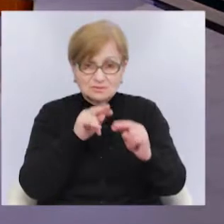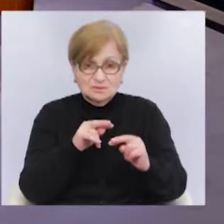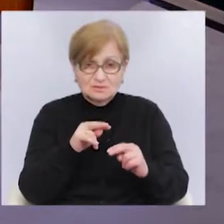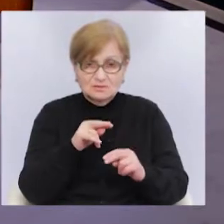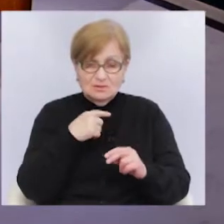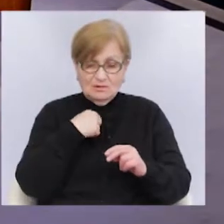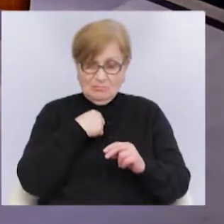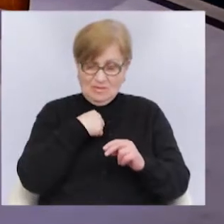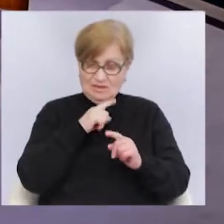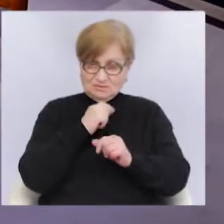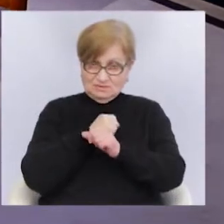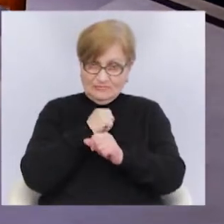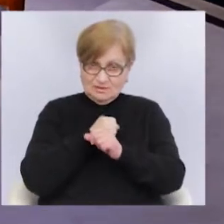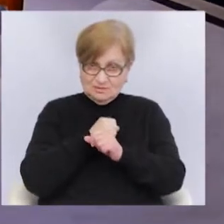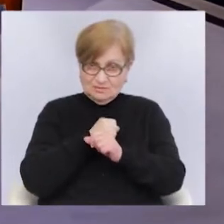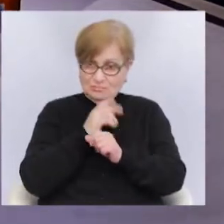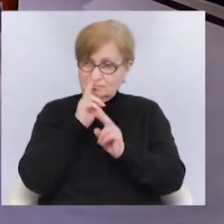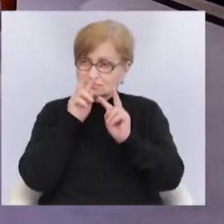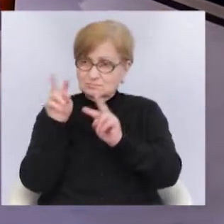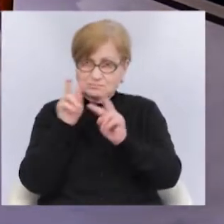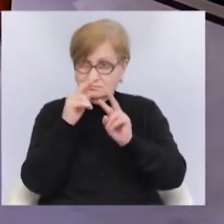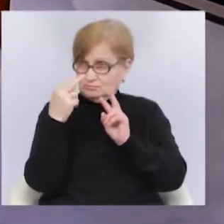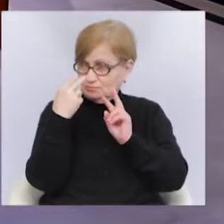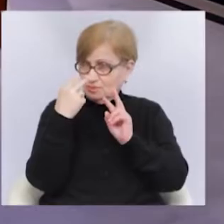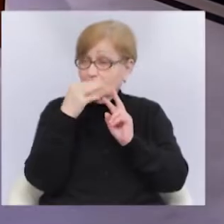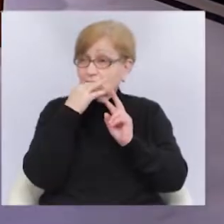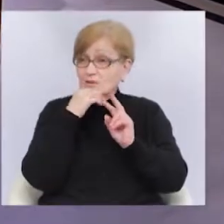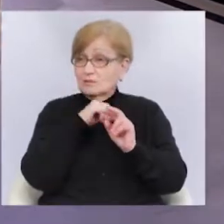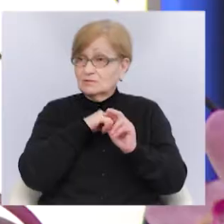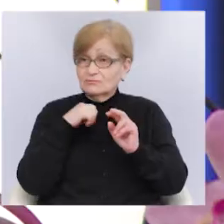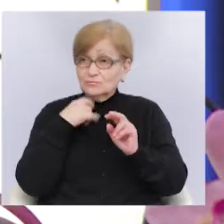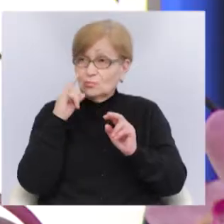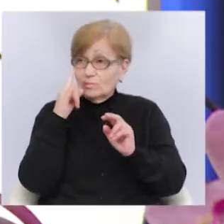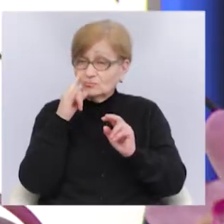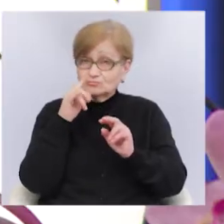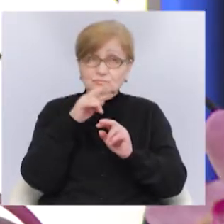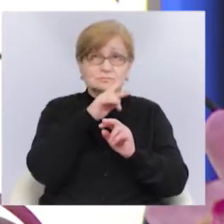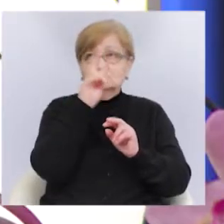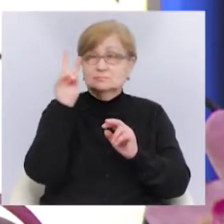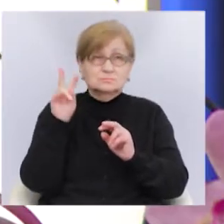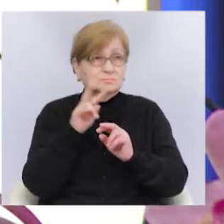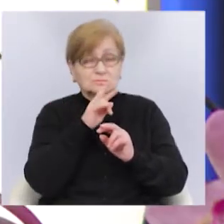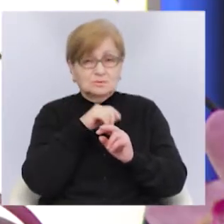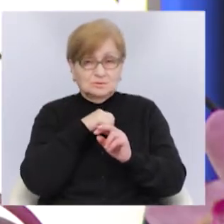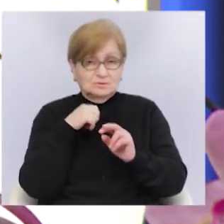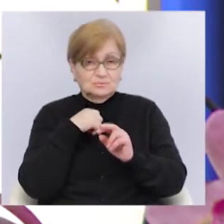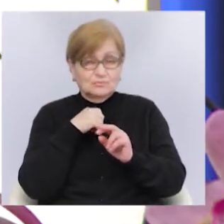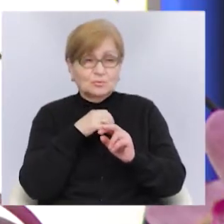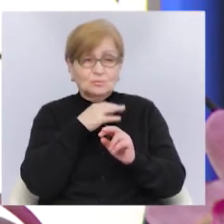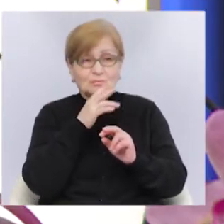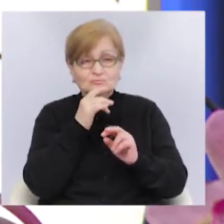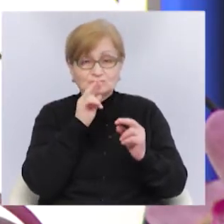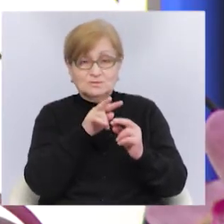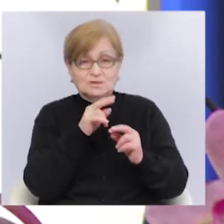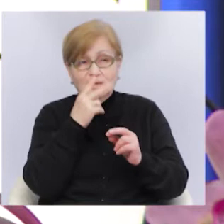რასაც პარტნიორის ყურადღება მიმართული და მე უკვე ბავშვი იწყებს თავისი ყურადღების ფოკუსის გაზიარებას პარტნიორისთვის,